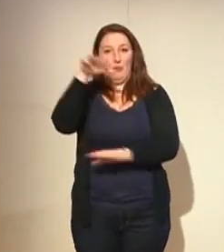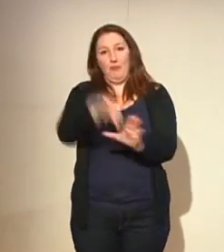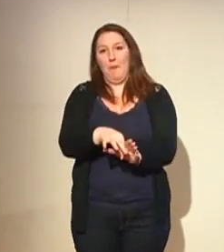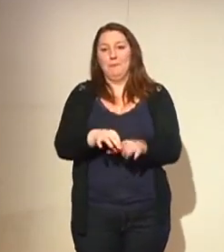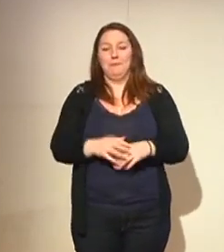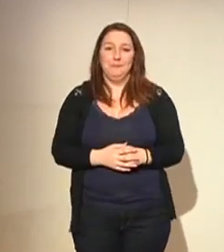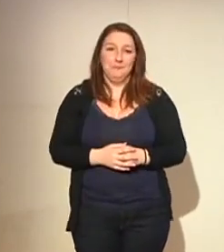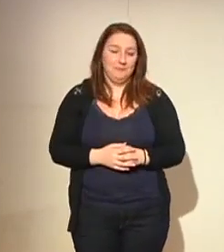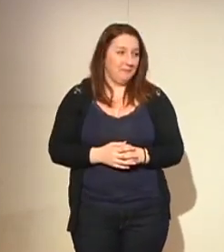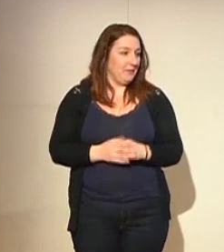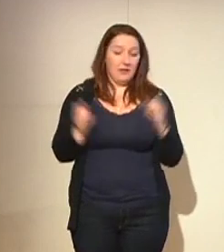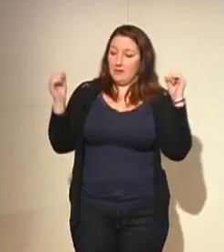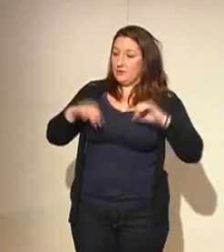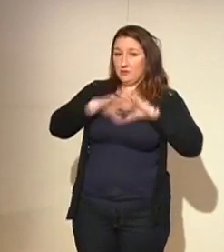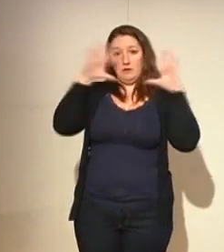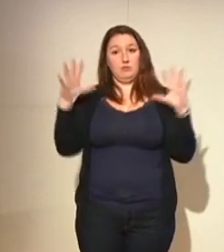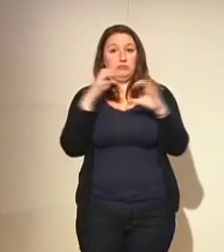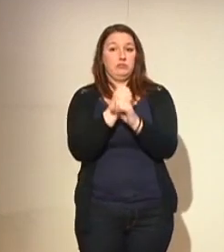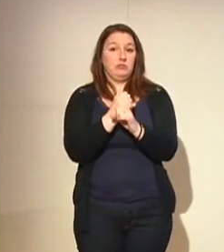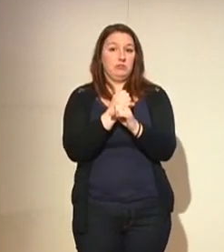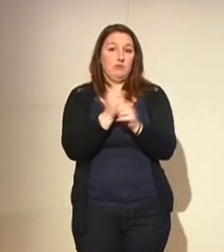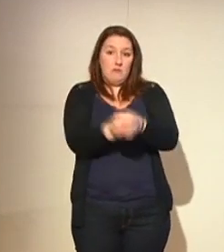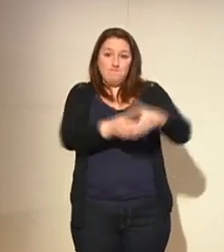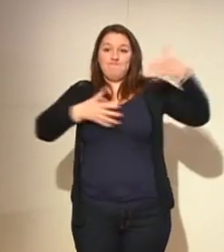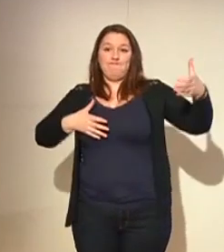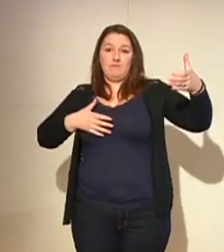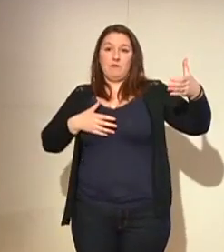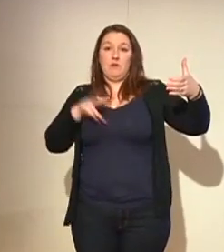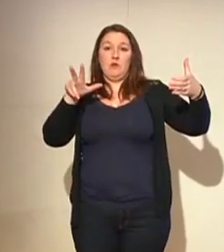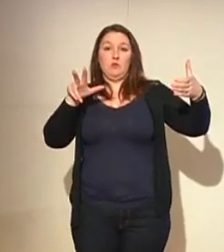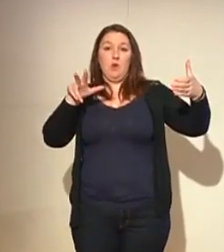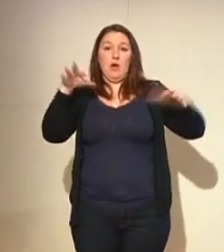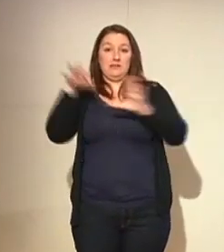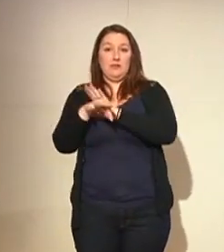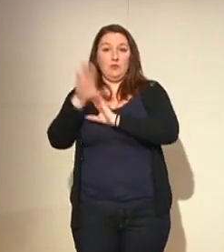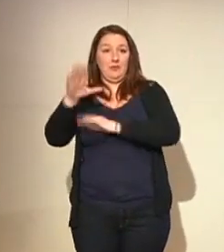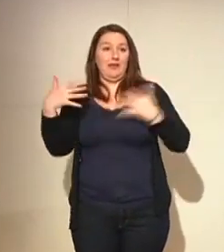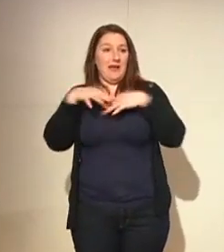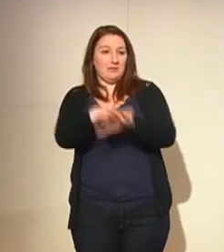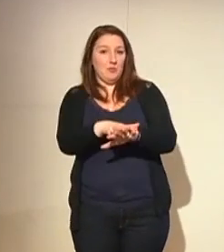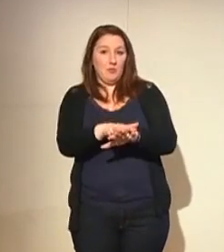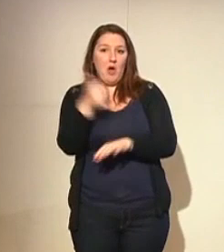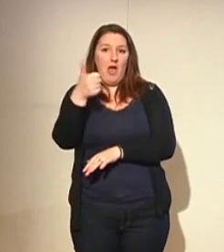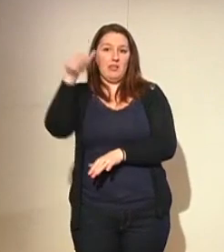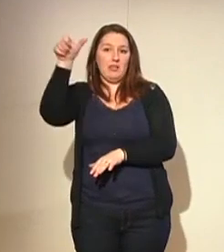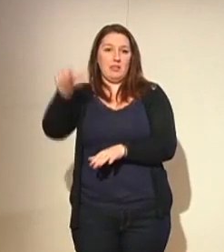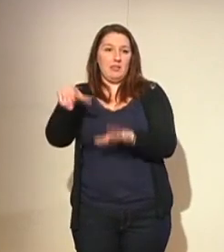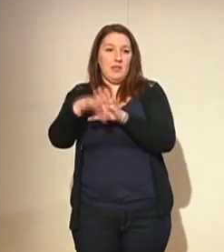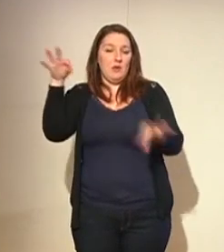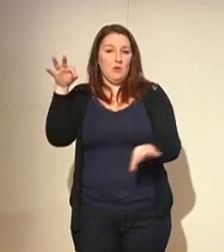42 d'accord ce qui nous fait donc a priori au plus fort reste trois élus pour la liste du rassemblement un élu